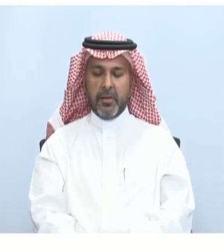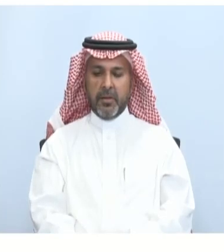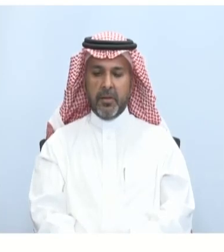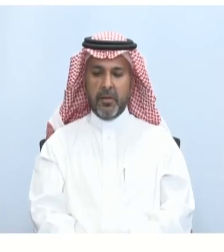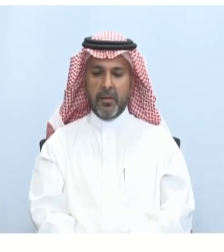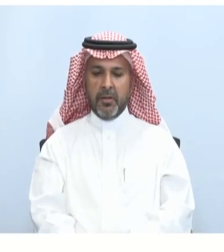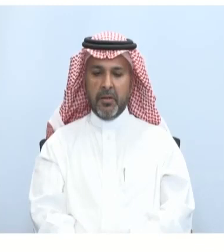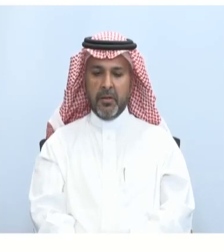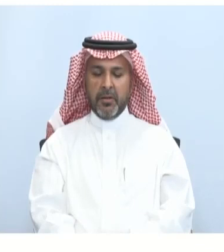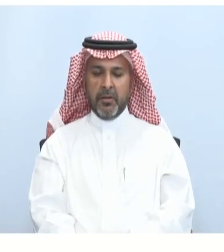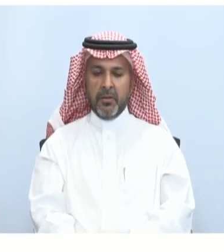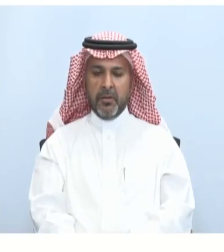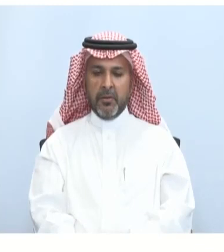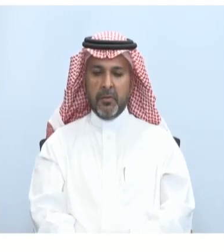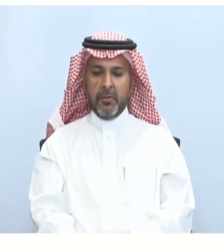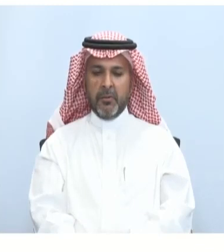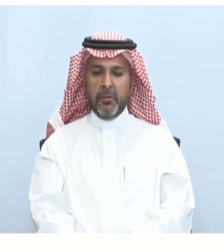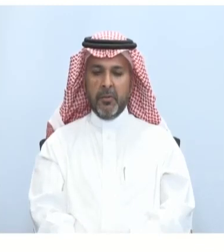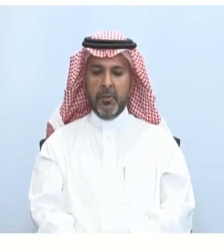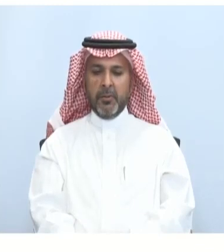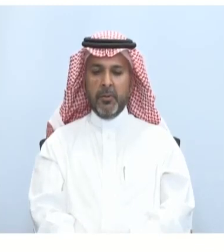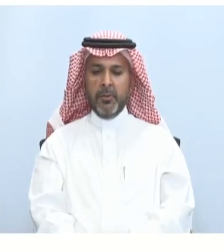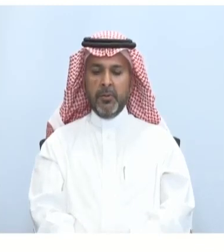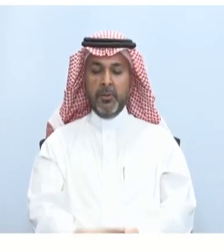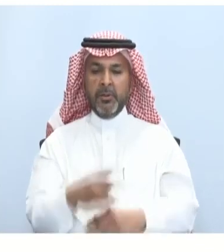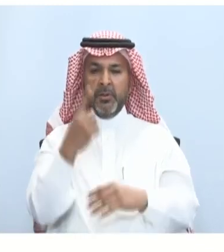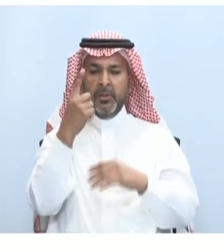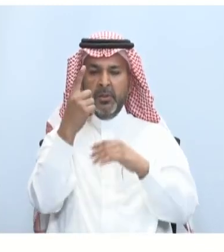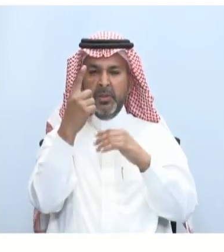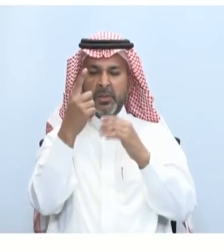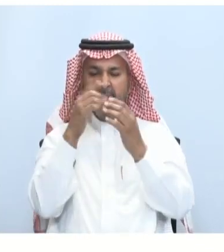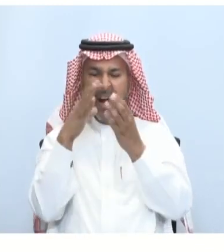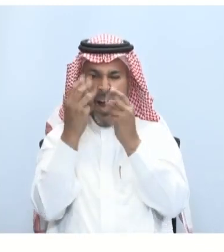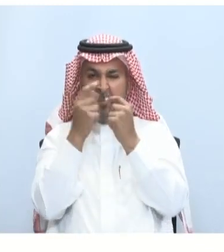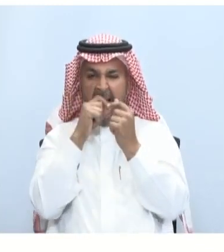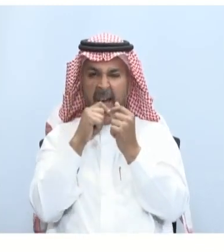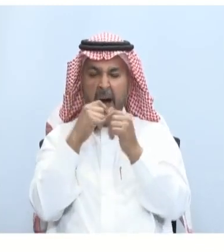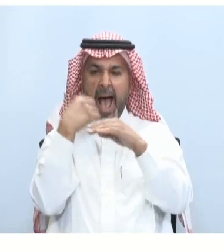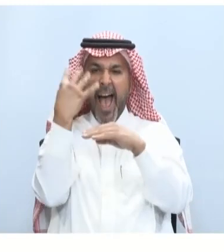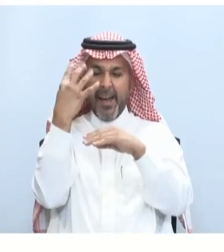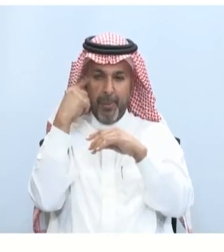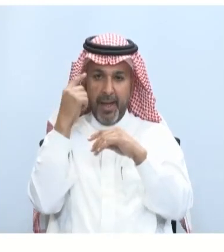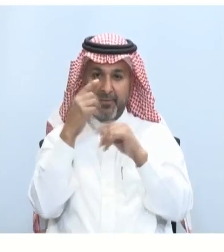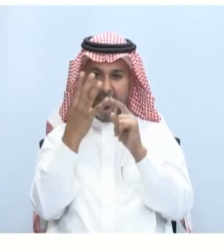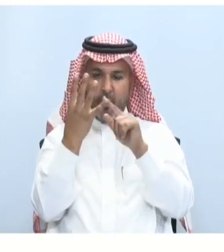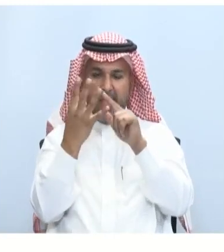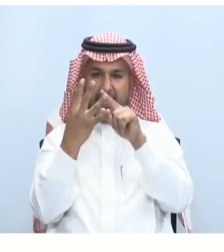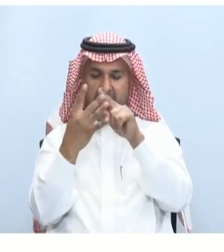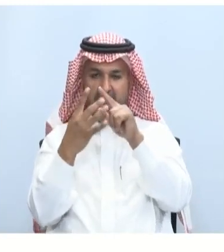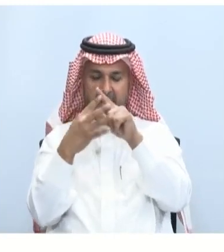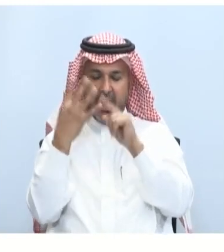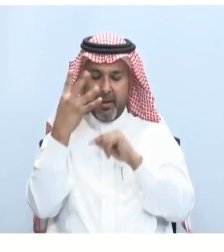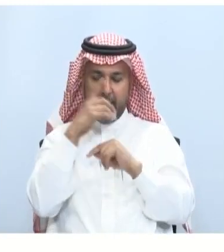نرجع من جديد لان الواحد هو العنصر المحايد في عمليه الضرب الدوره الكامله اللي هي